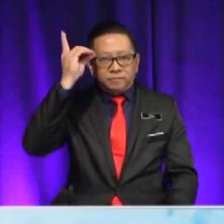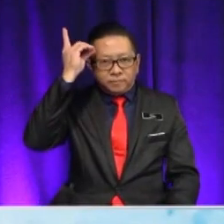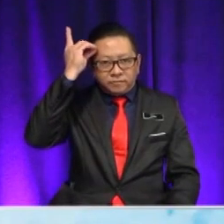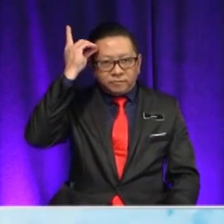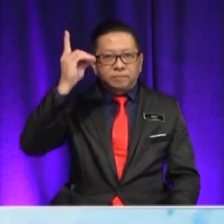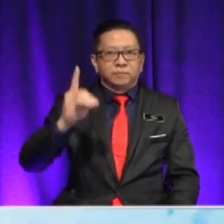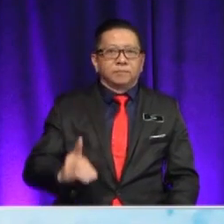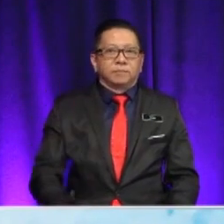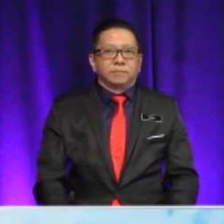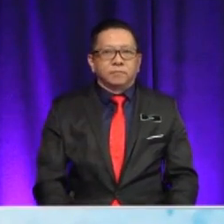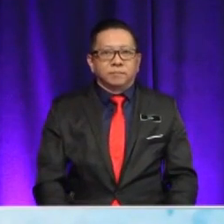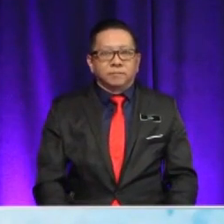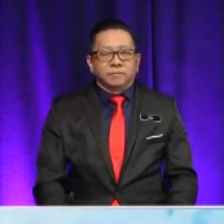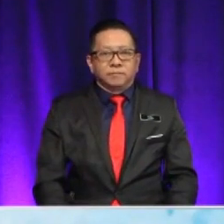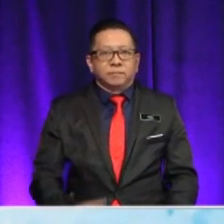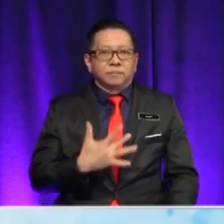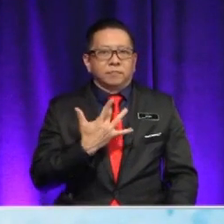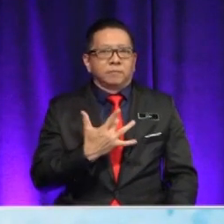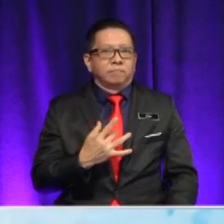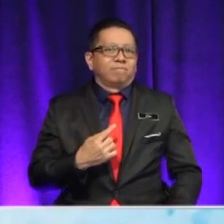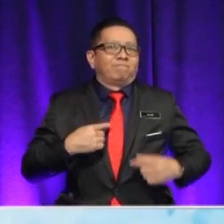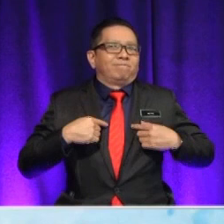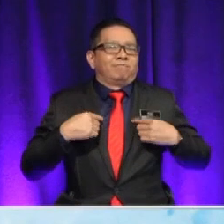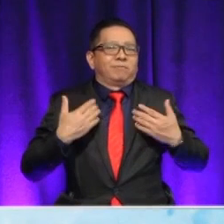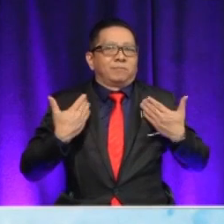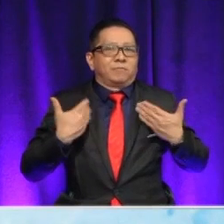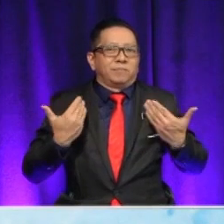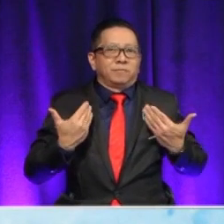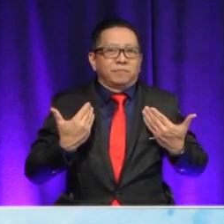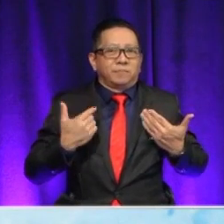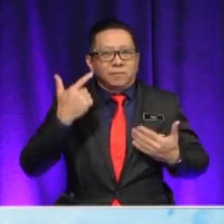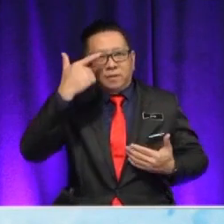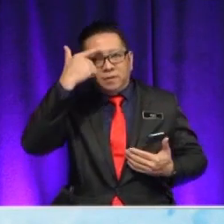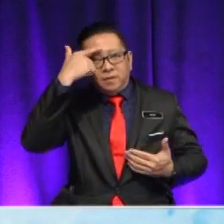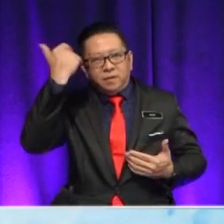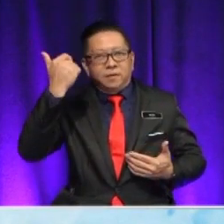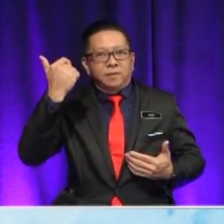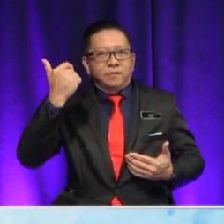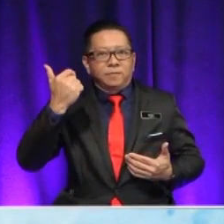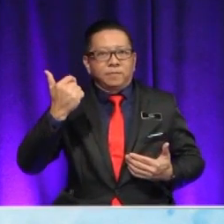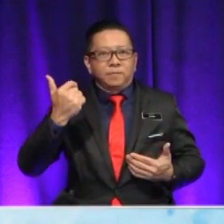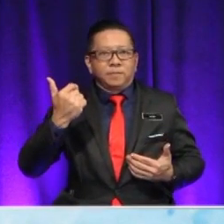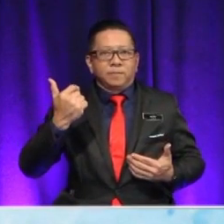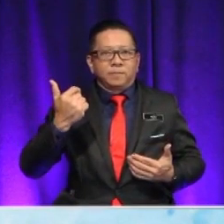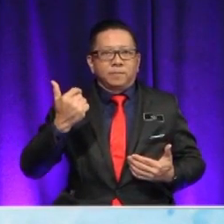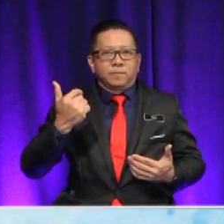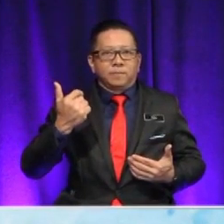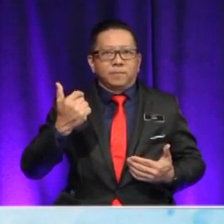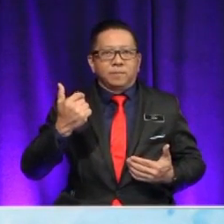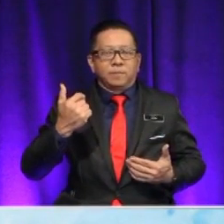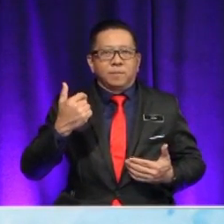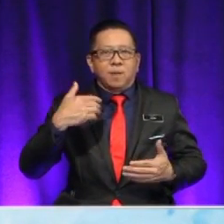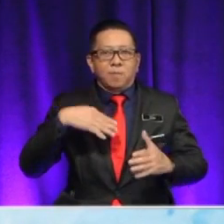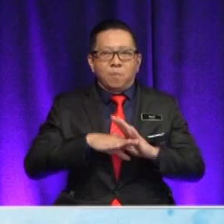Danish. Saya rasa sangat gembira cikgu dan menghargai jasa para pemimpin yang terlibat dalam pembentukan rukun